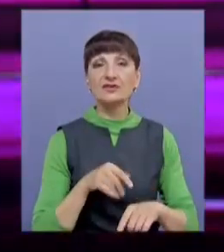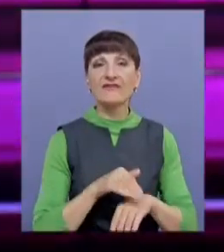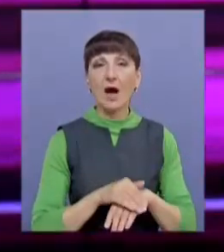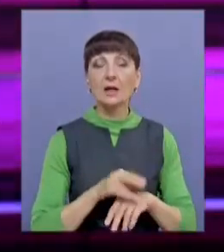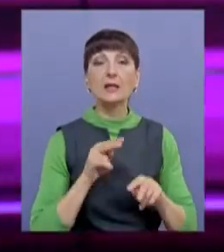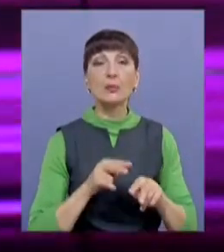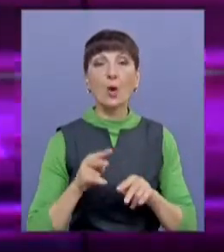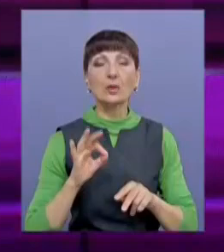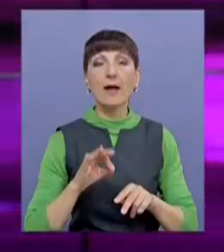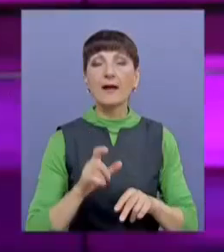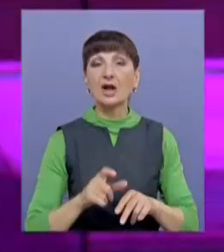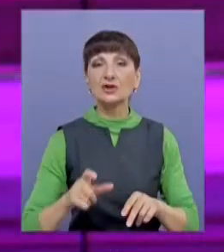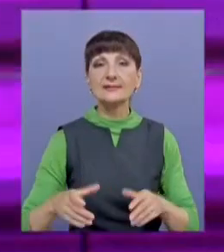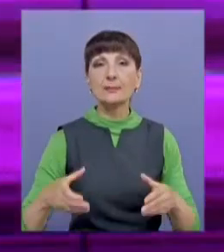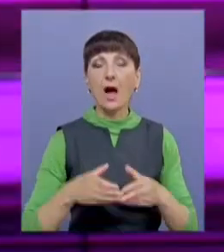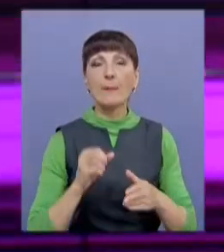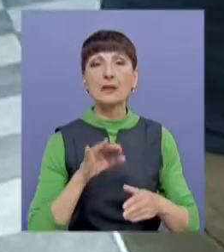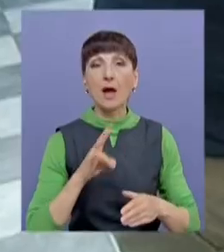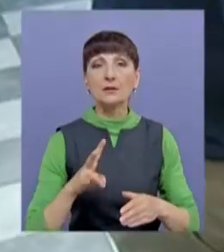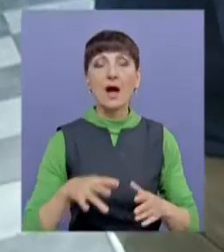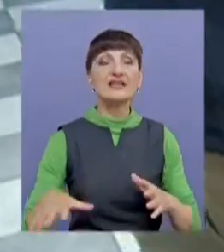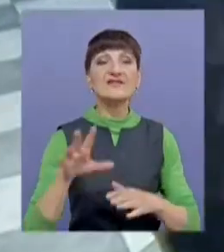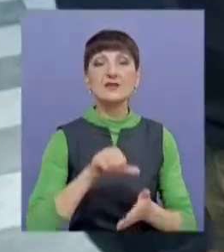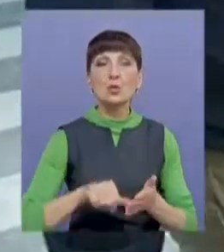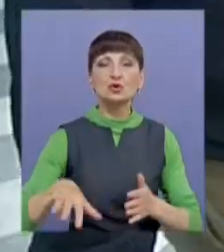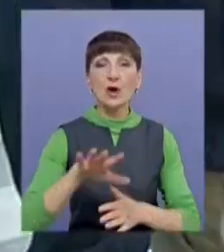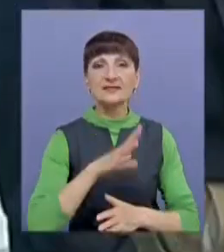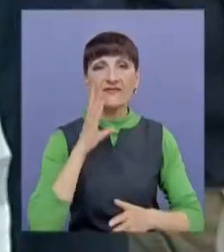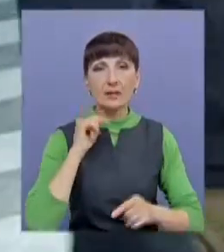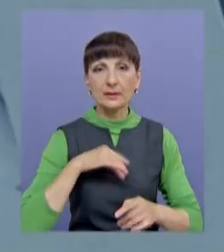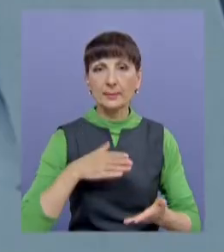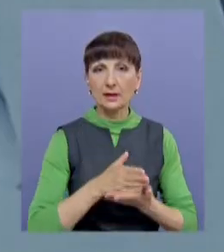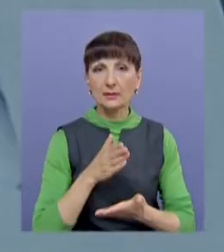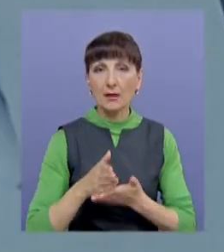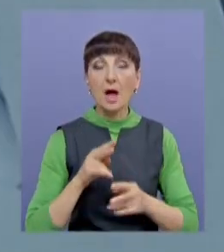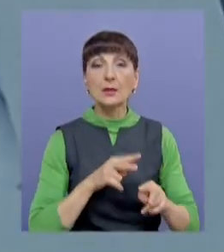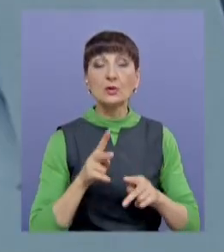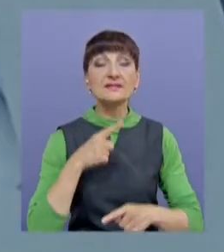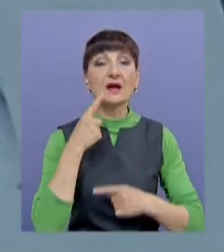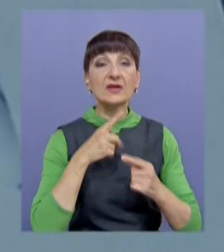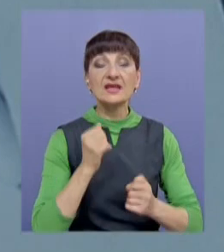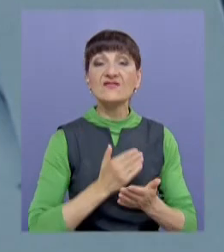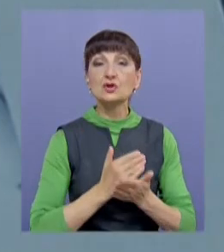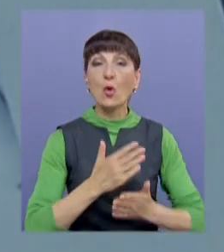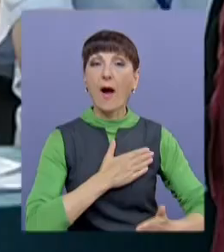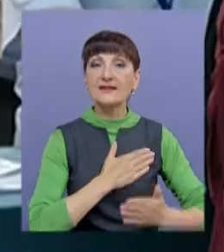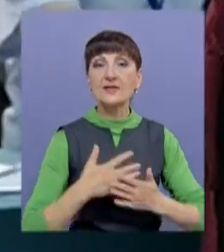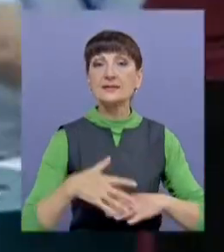наблюдатели от гражданской платформы «Аманат». Они охватили все избирательные участки в Алматы. Наблюдатели отметили и высокую